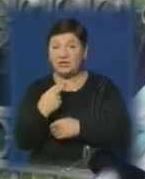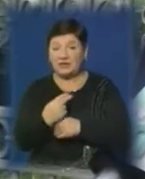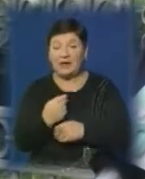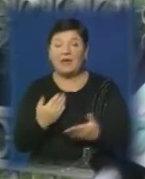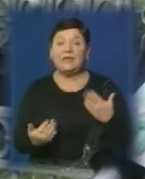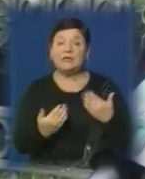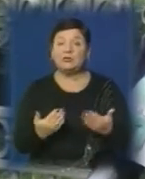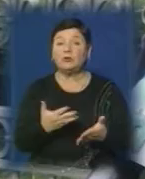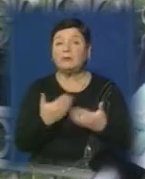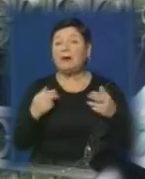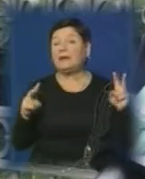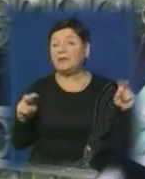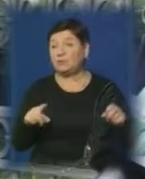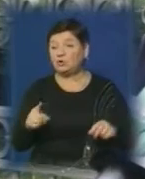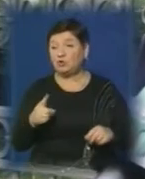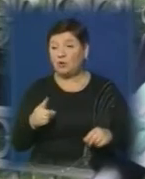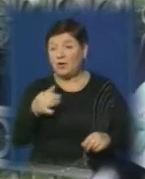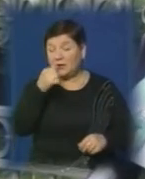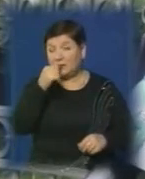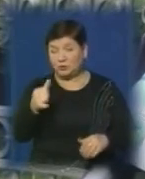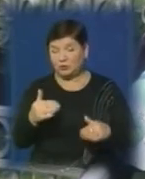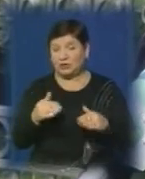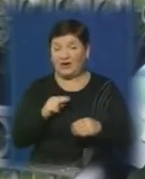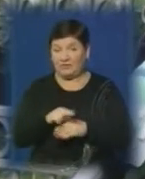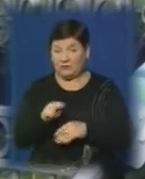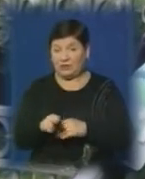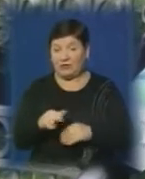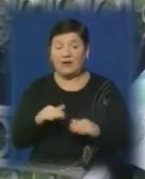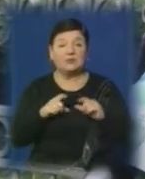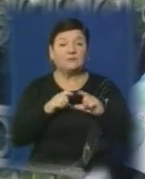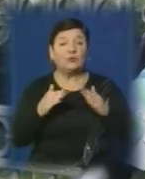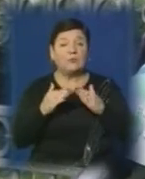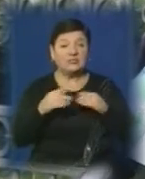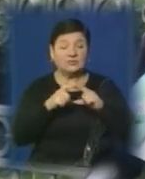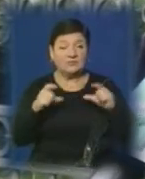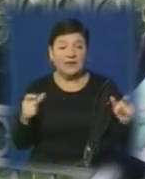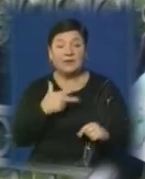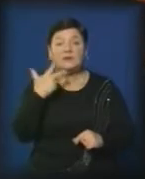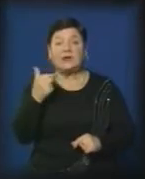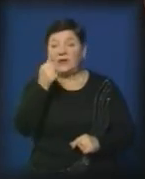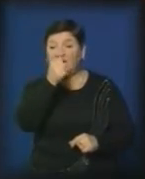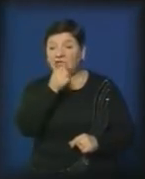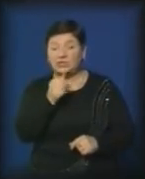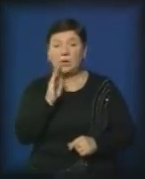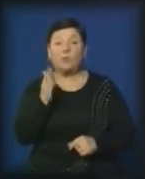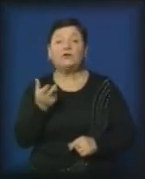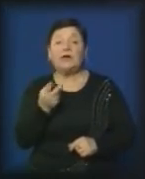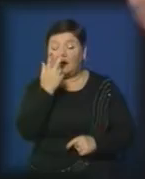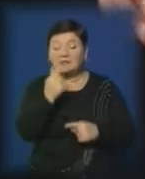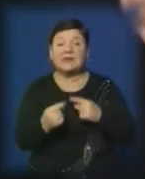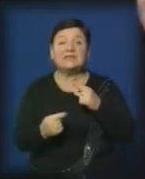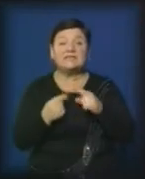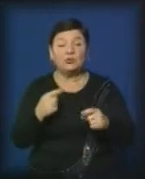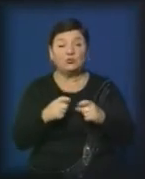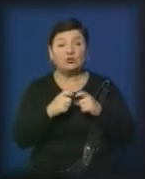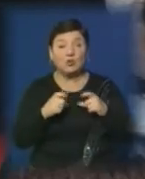теми, чому ми не можемо цьому навчитись? Мама цих домашніх школярів не відкидає можливості, що трирічний Артемко уже відвідуватиме традиційну